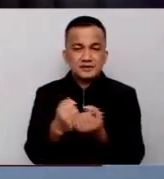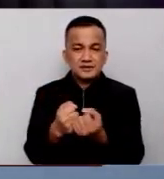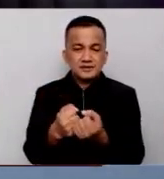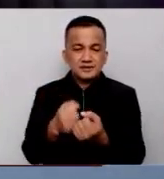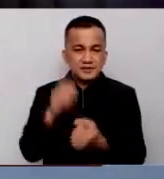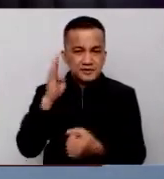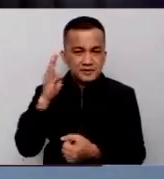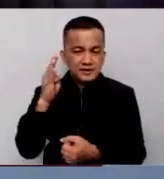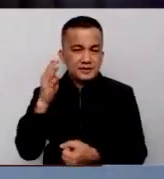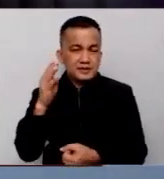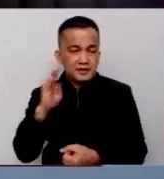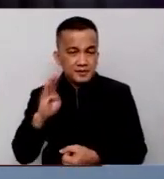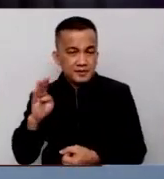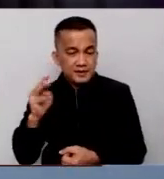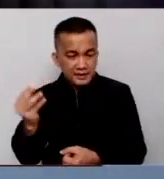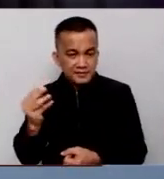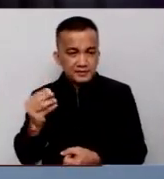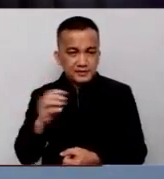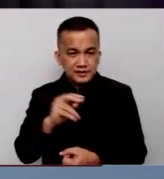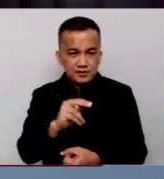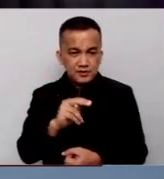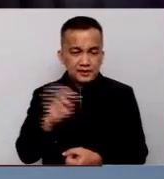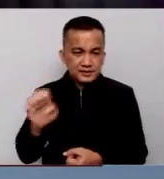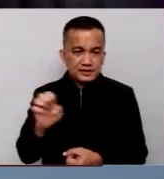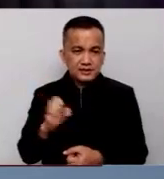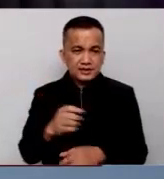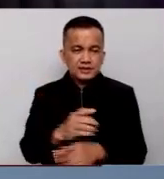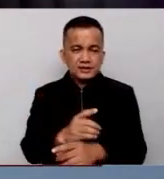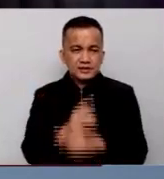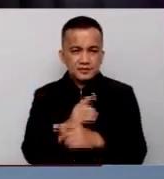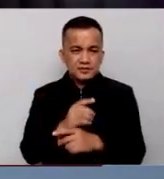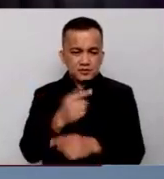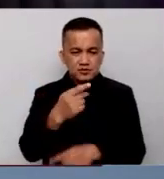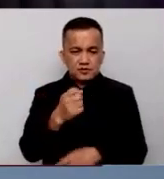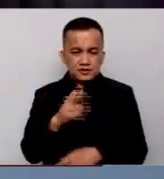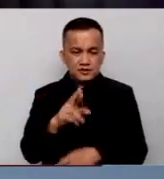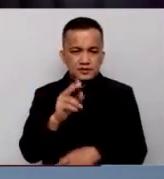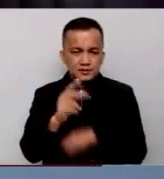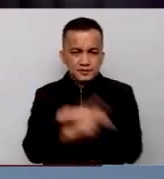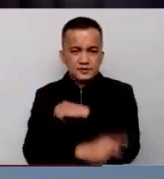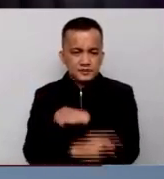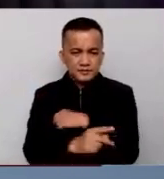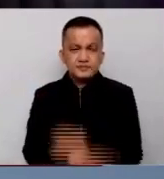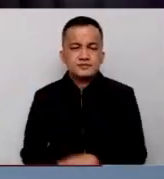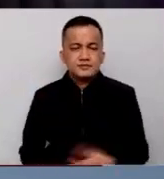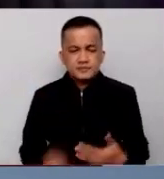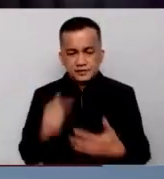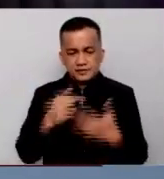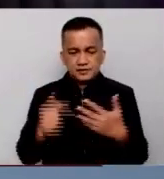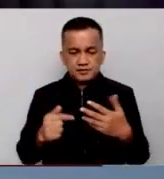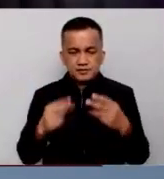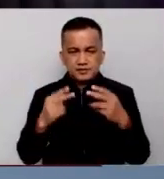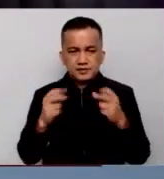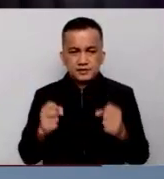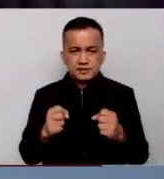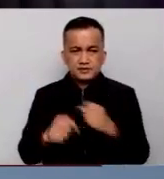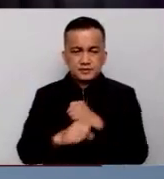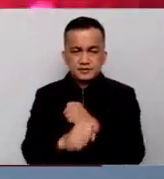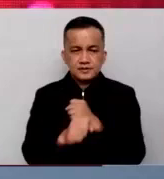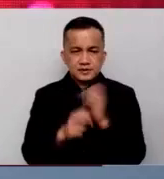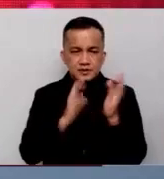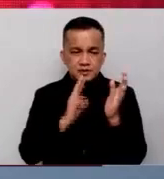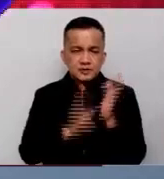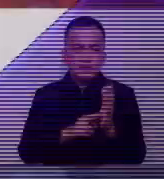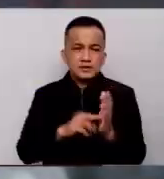Ecija. Yan ang idinepensa ng mismong governor ng probinsya. Yan at ang iba pang balita sa kampanya sa report ni Mon